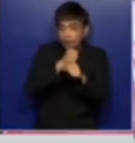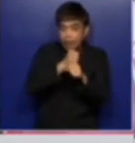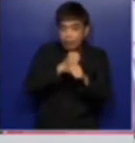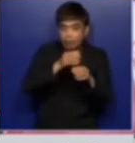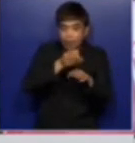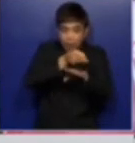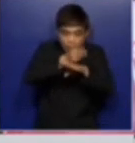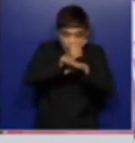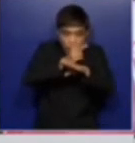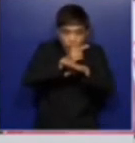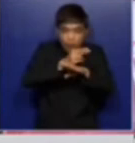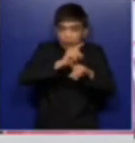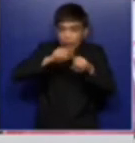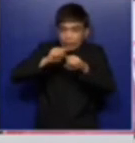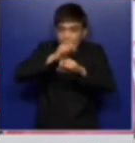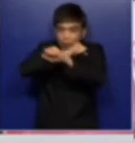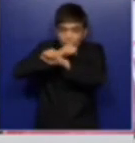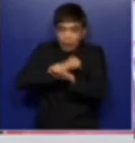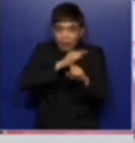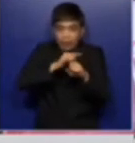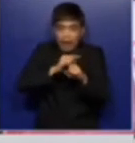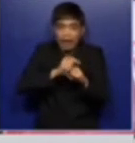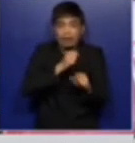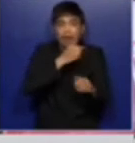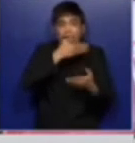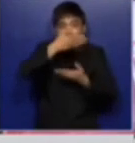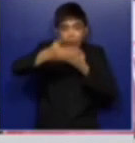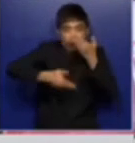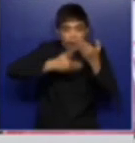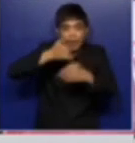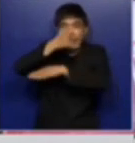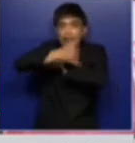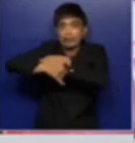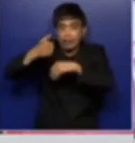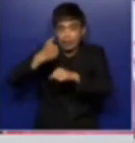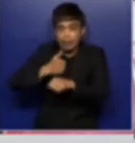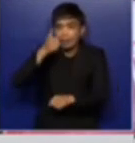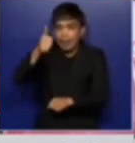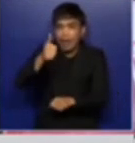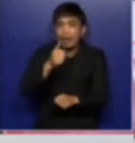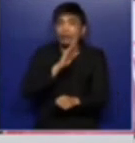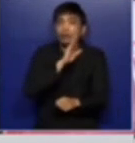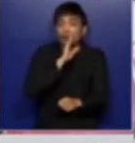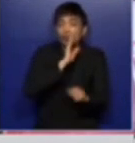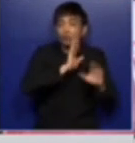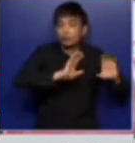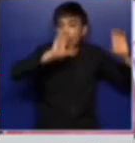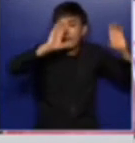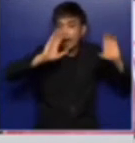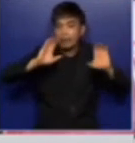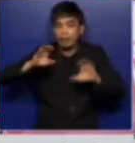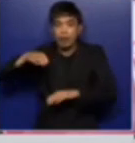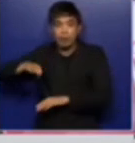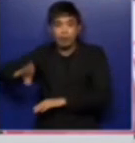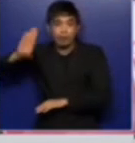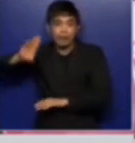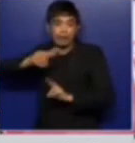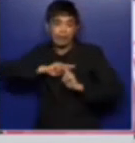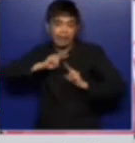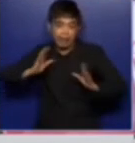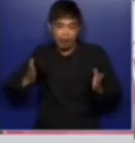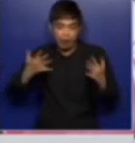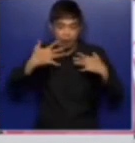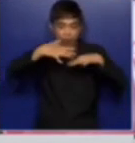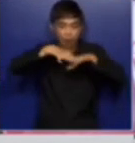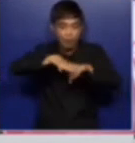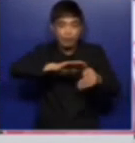ได้หากภาครัฐร่วมมือกับภาคเอกชนของไทยในยุทธศาสตร์พึ่งตนเองก็จะเป็